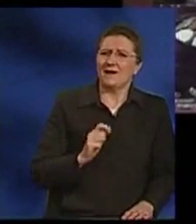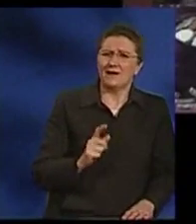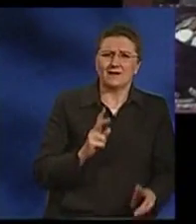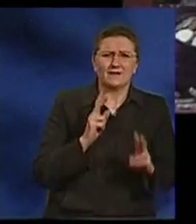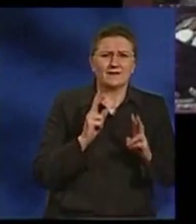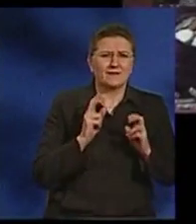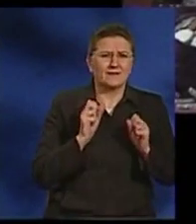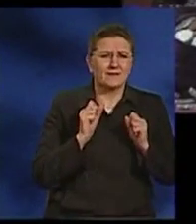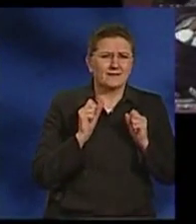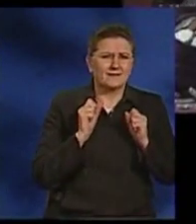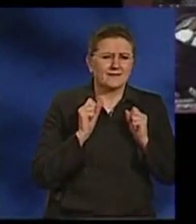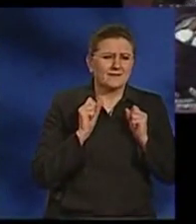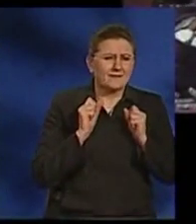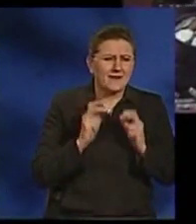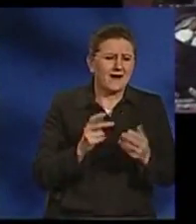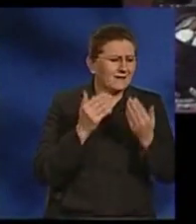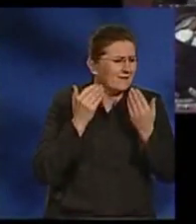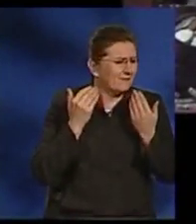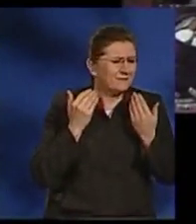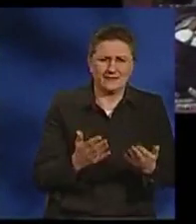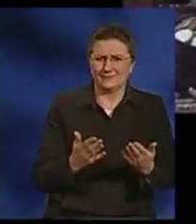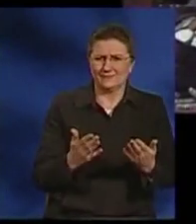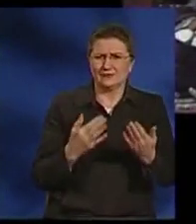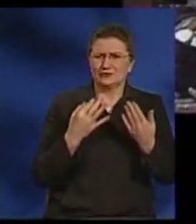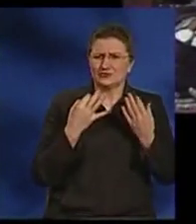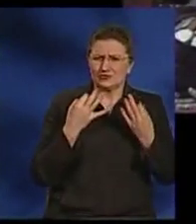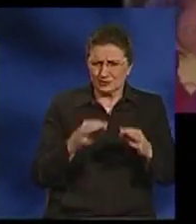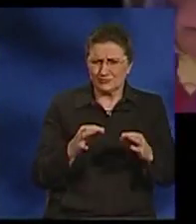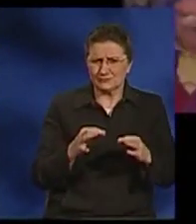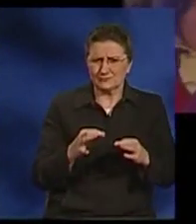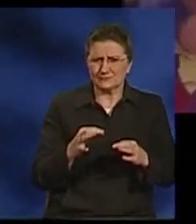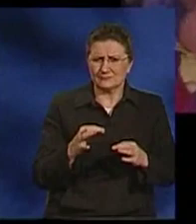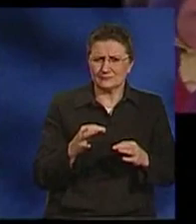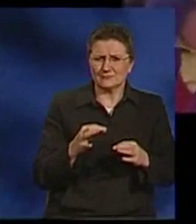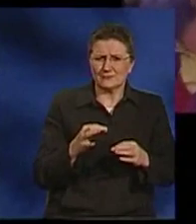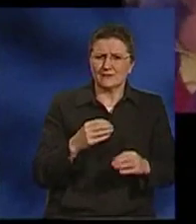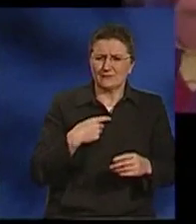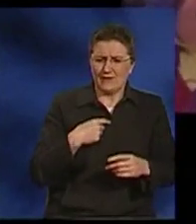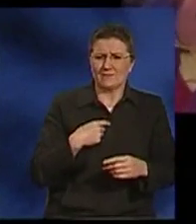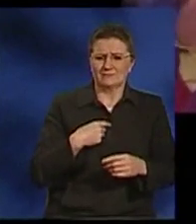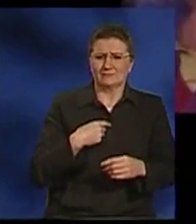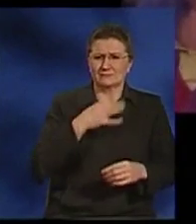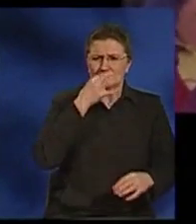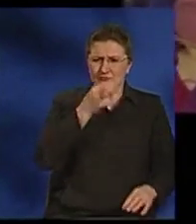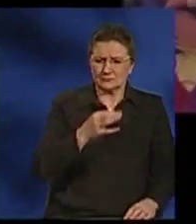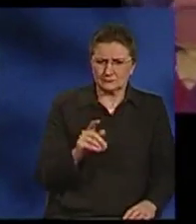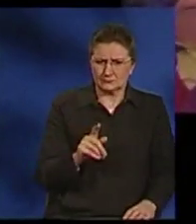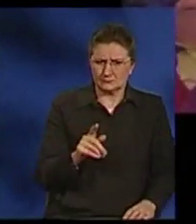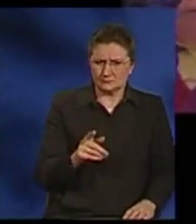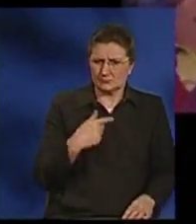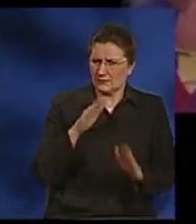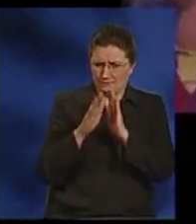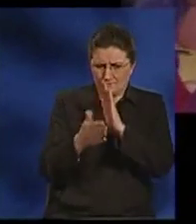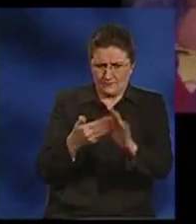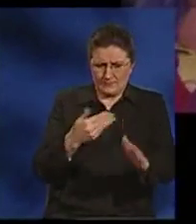Как вы богаты, ваше королевское величество А разрешить придворному стражу вам доложить? Чего это ты? Я не